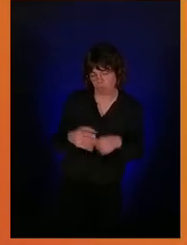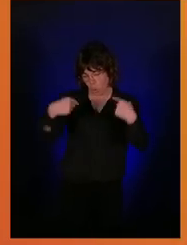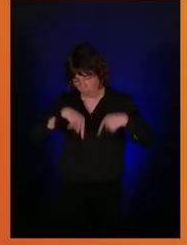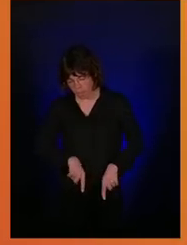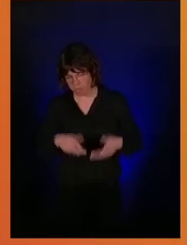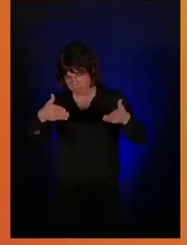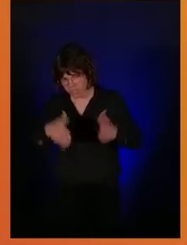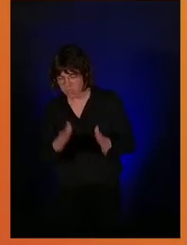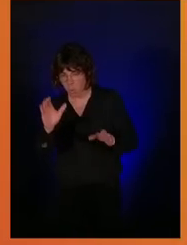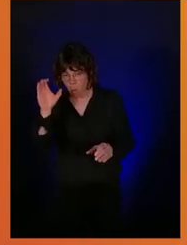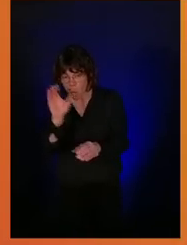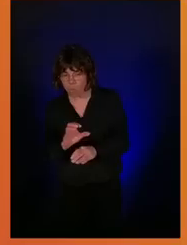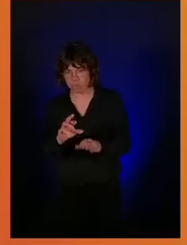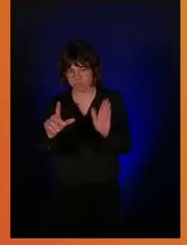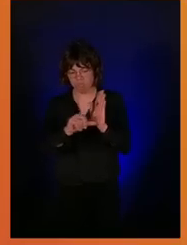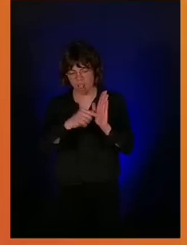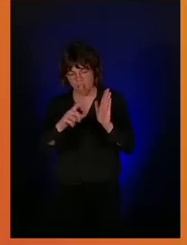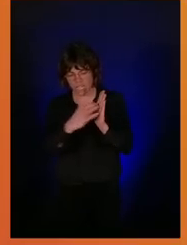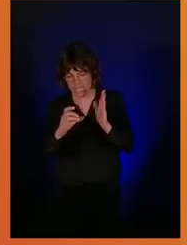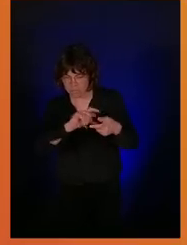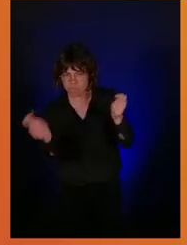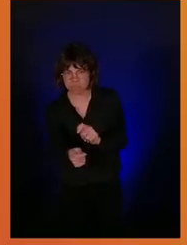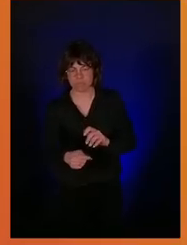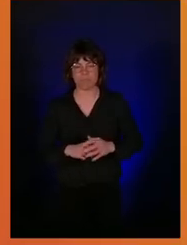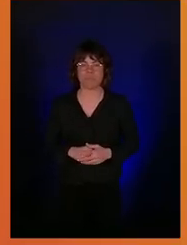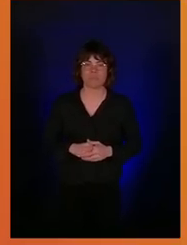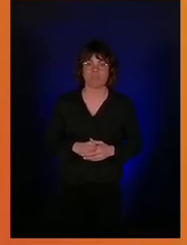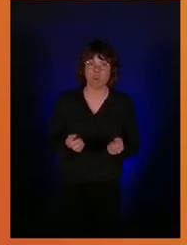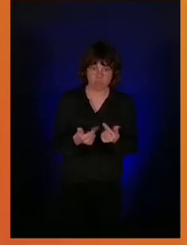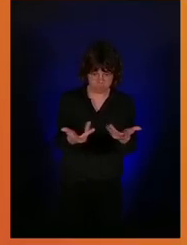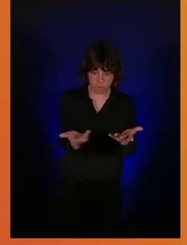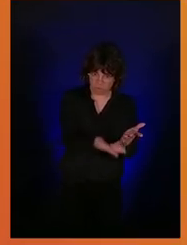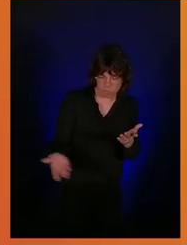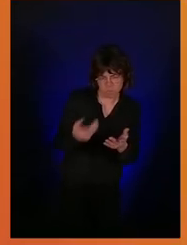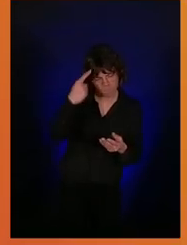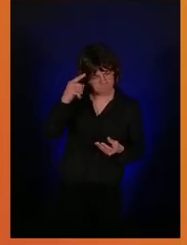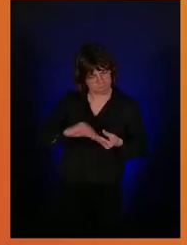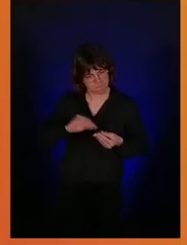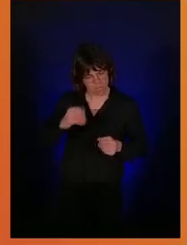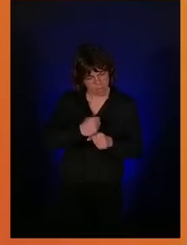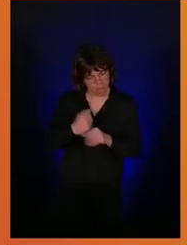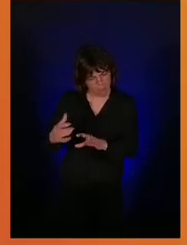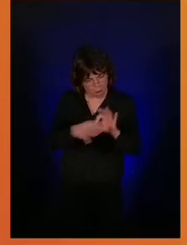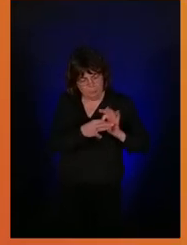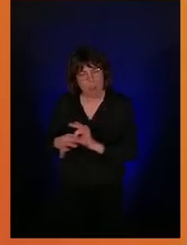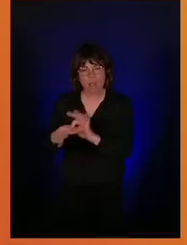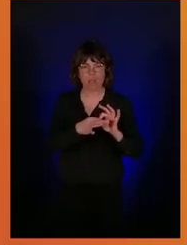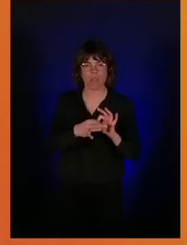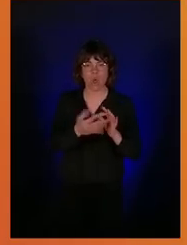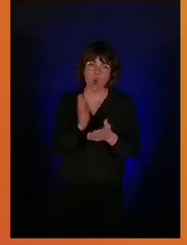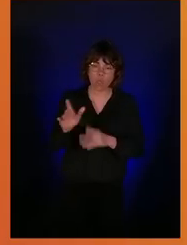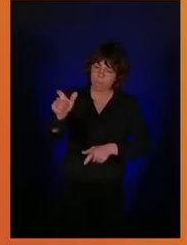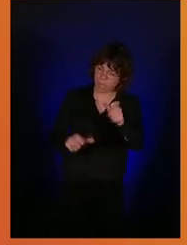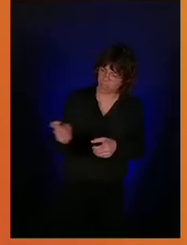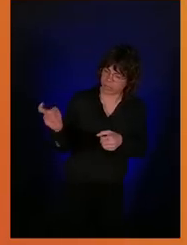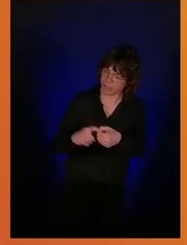cette contre-réforme. Certains d'entre vous ont questionné le travail en commun avec les autres